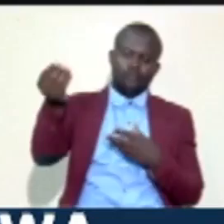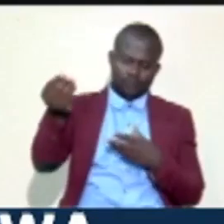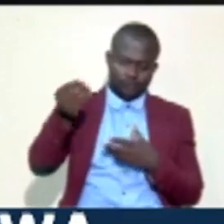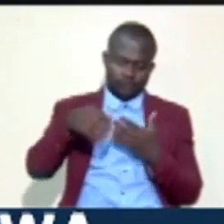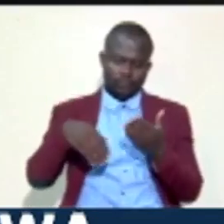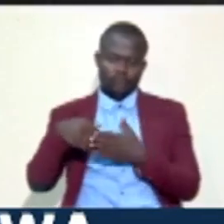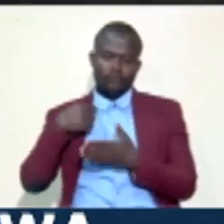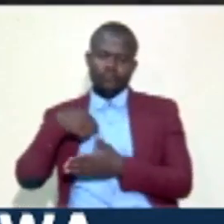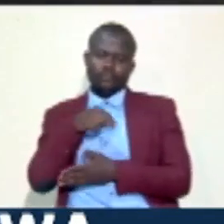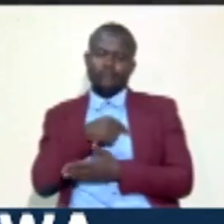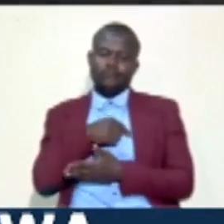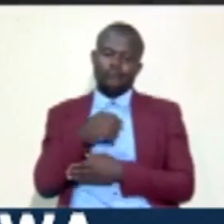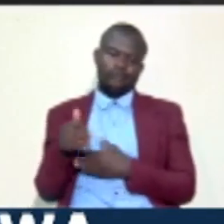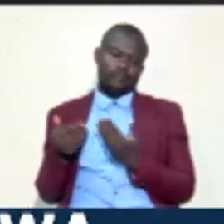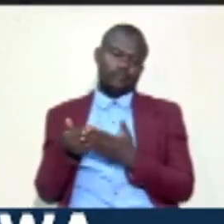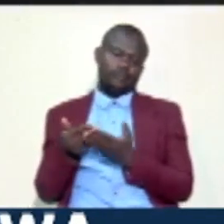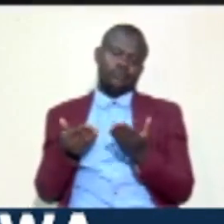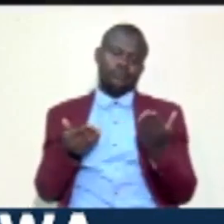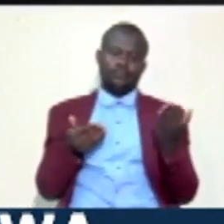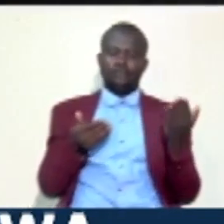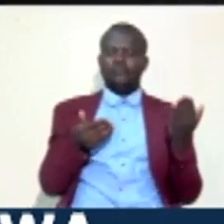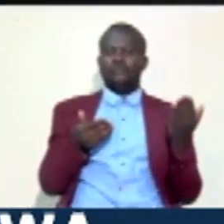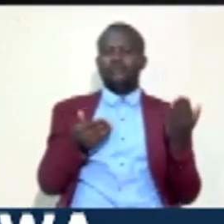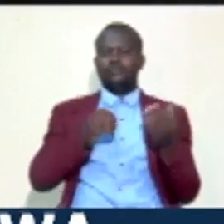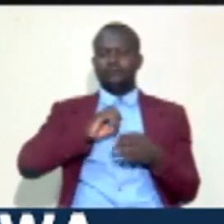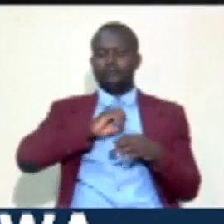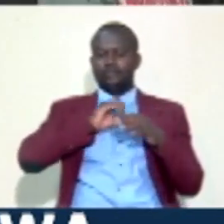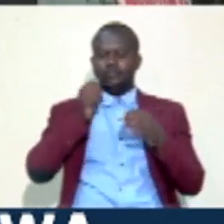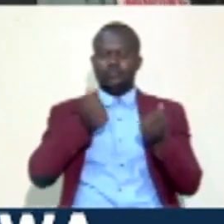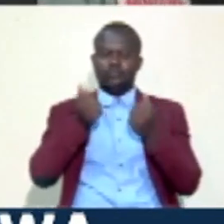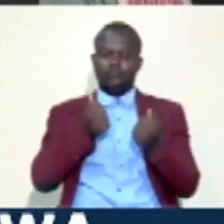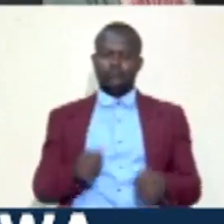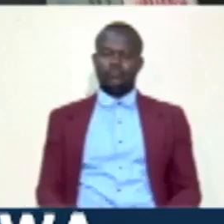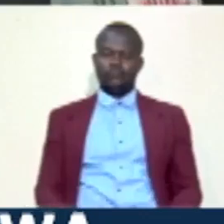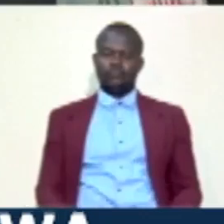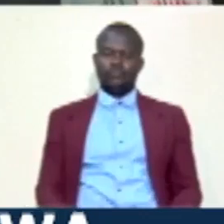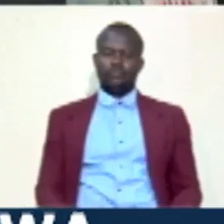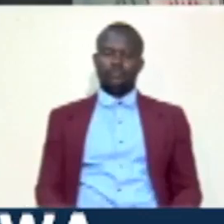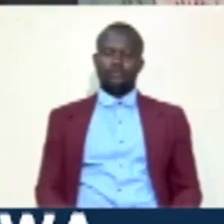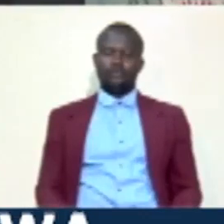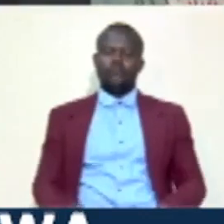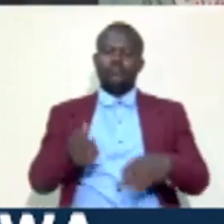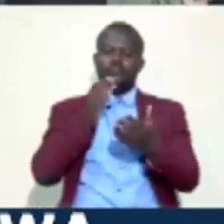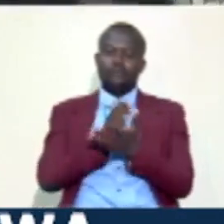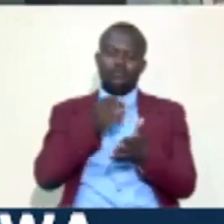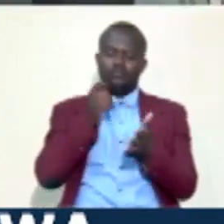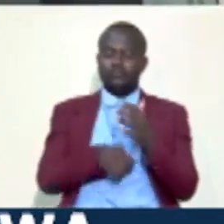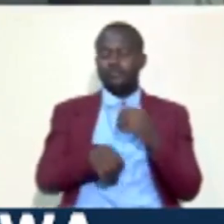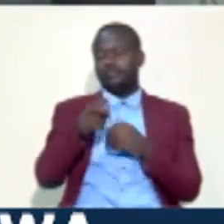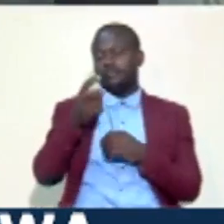iyo mbajyanye, nyiri imodoka zabyikurikiranire. Umushoferi bahamagarika bakamwandikira ngo arimo ideni